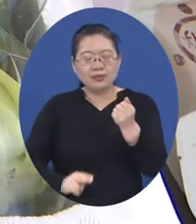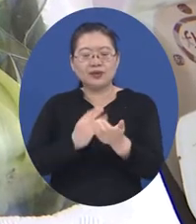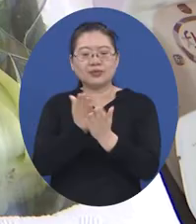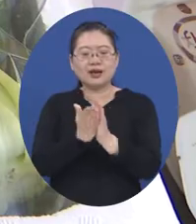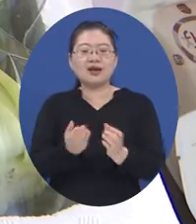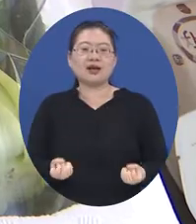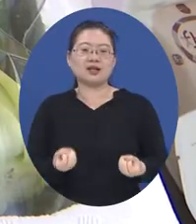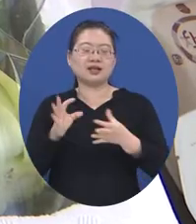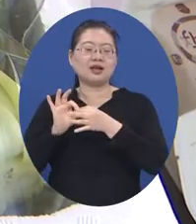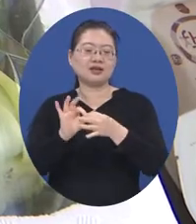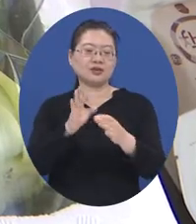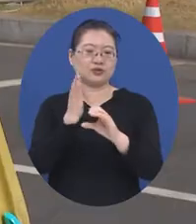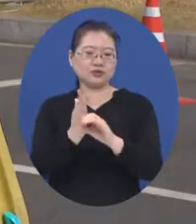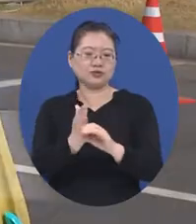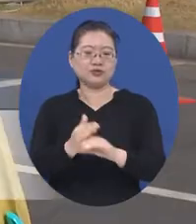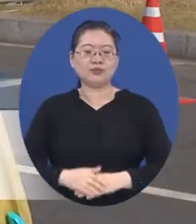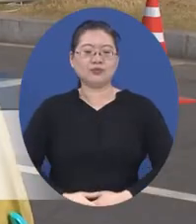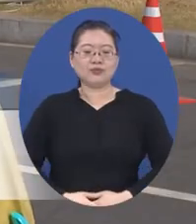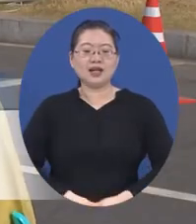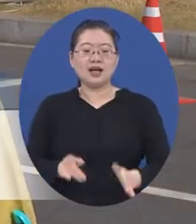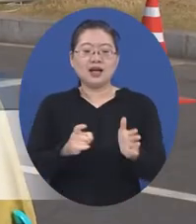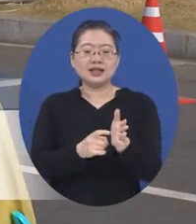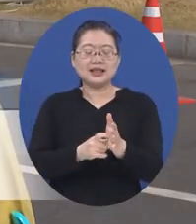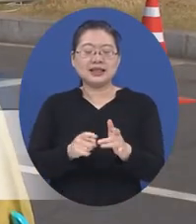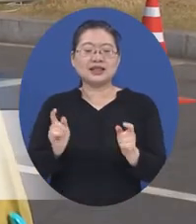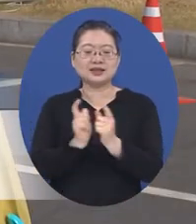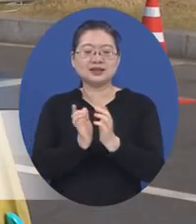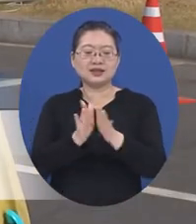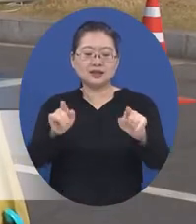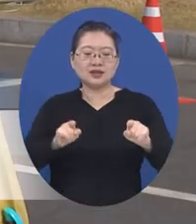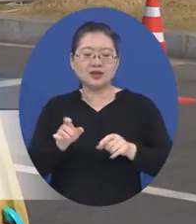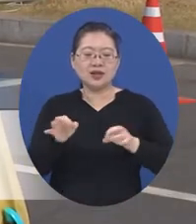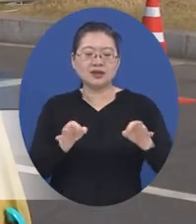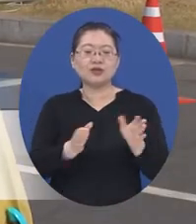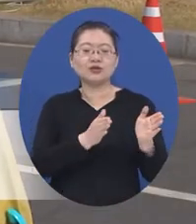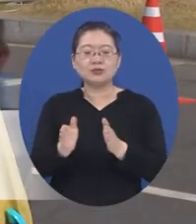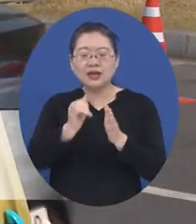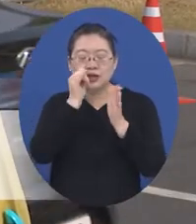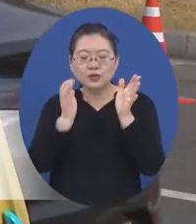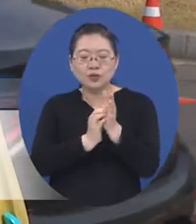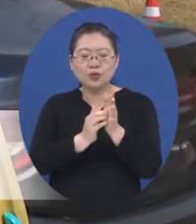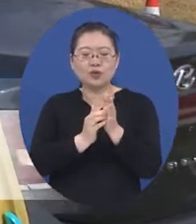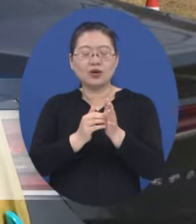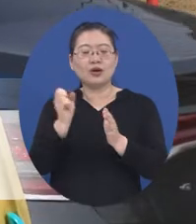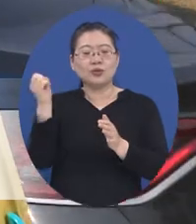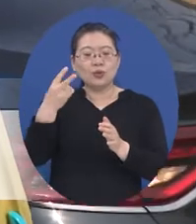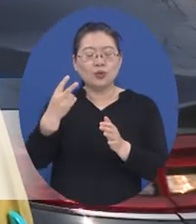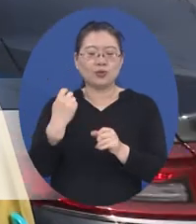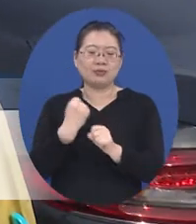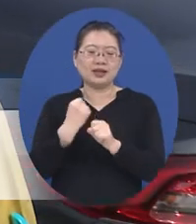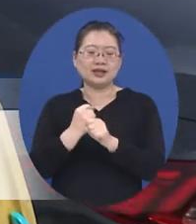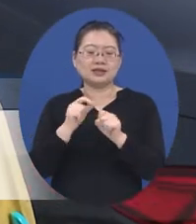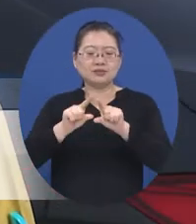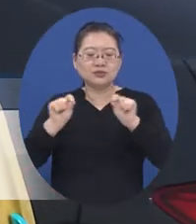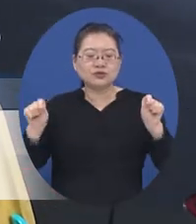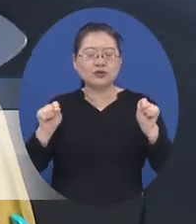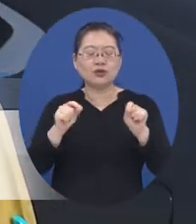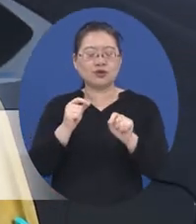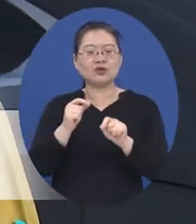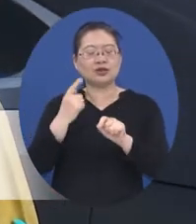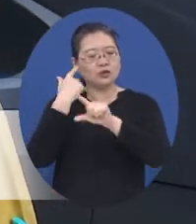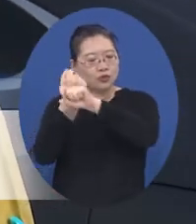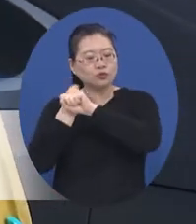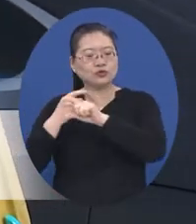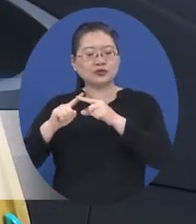다양한 행사를 진행했습니다. 긴급히 직거래 장터를 마련하고 어떤 가공식품을 개발한다든지 어떤